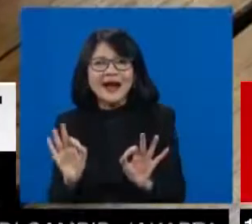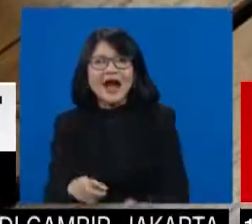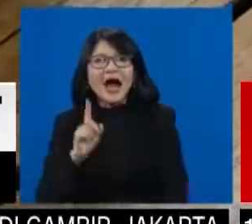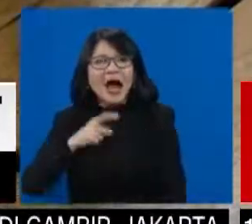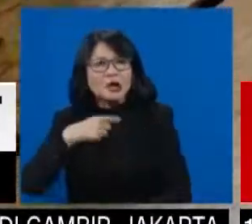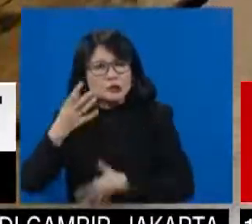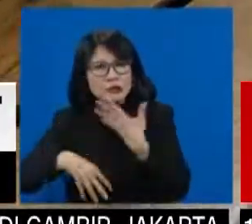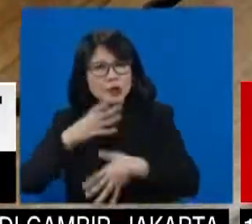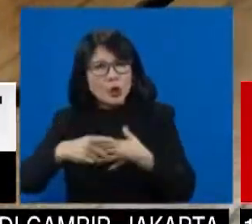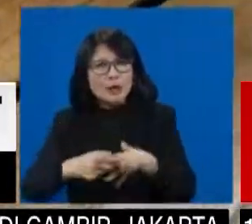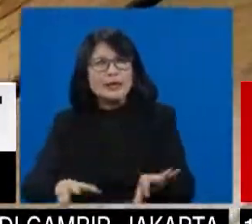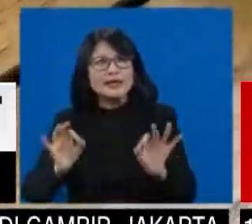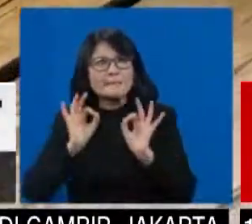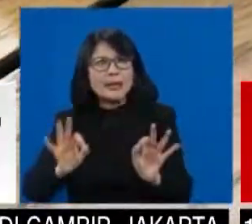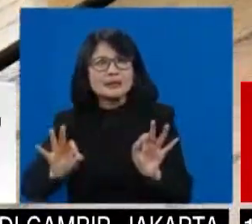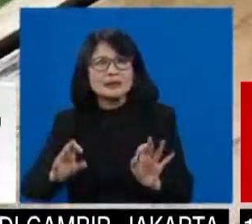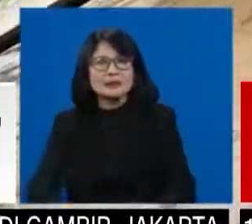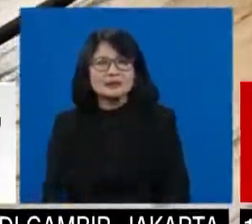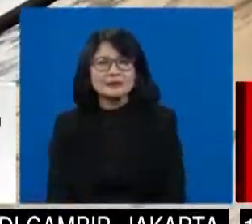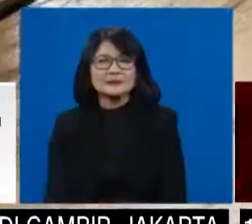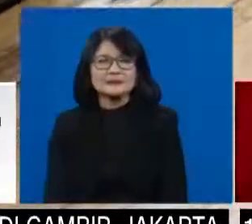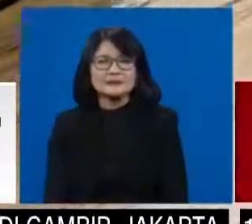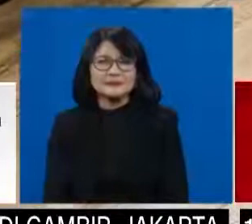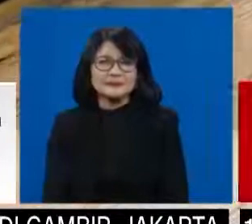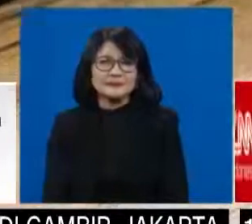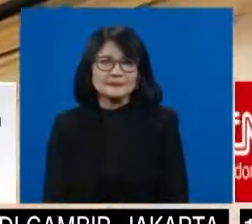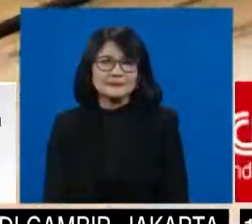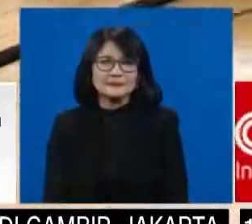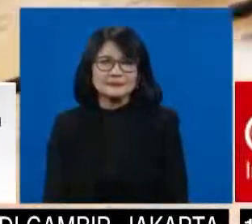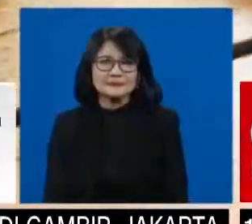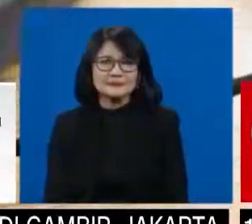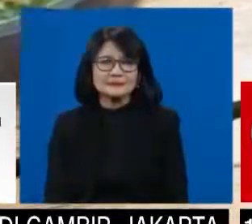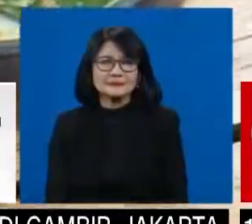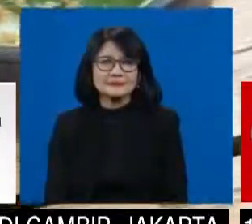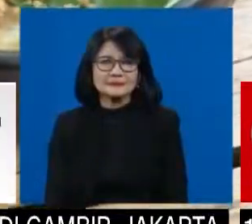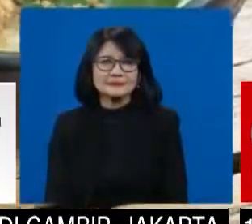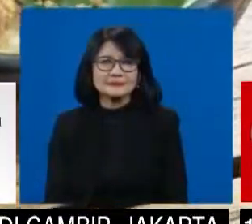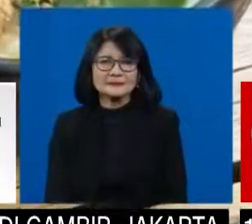diolah dengan cara yang tepat. Roni Satria, Septiadi Pradana, Jakarta.